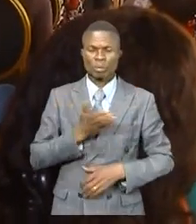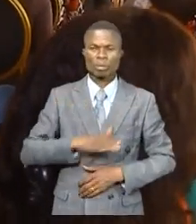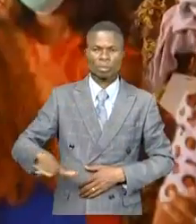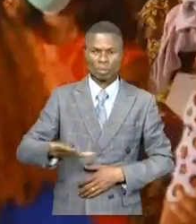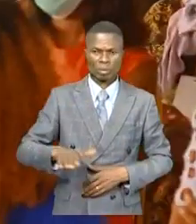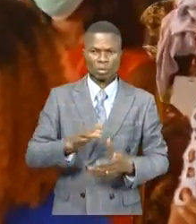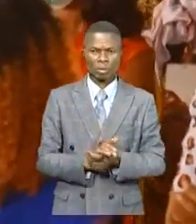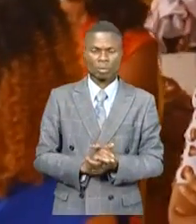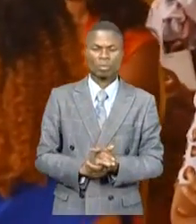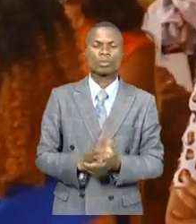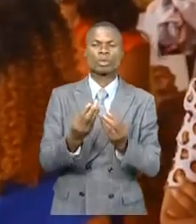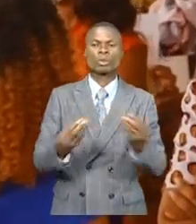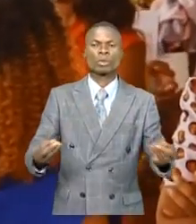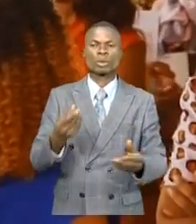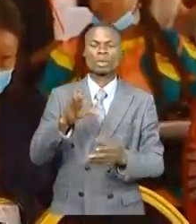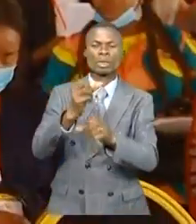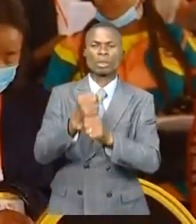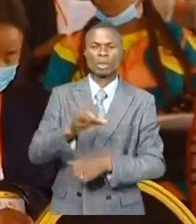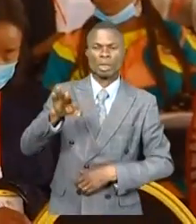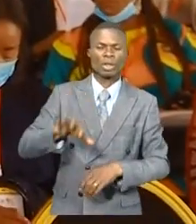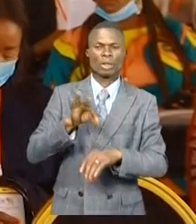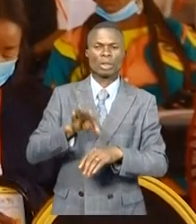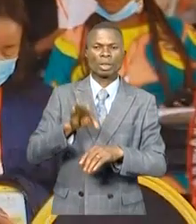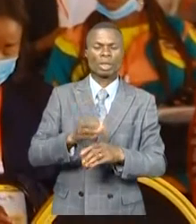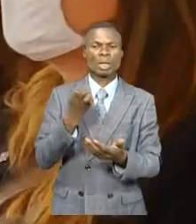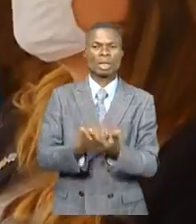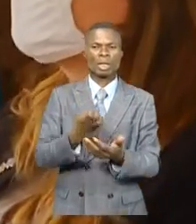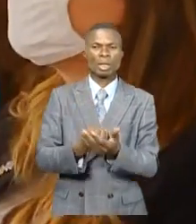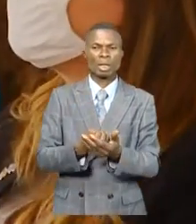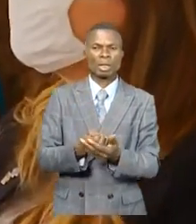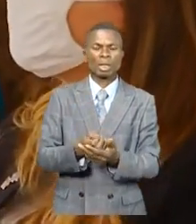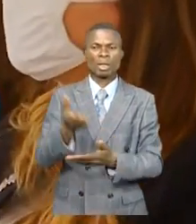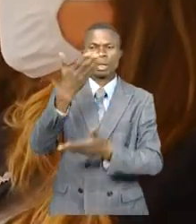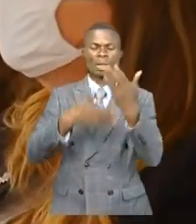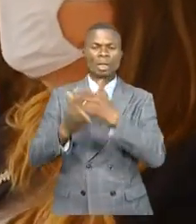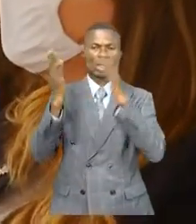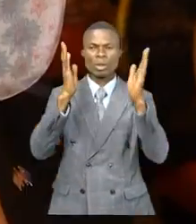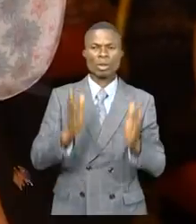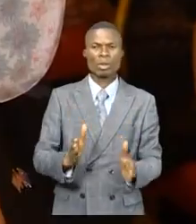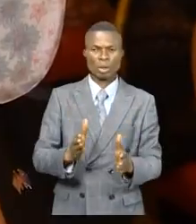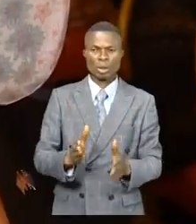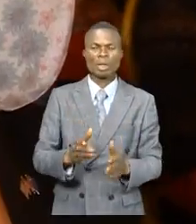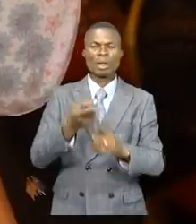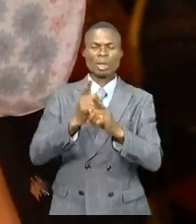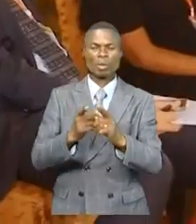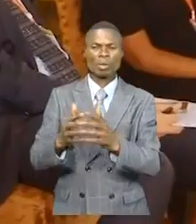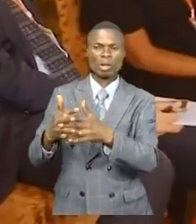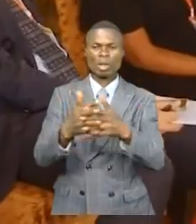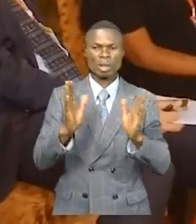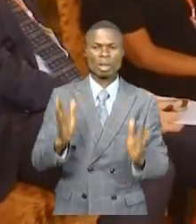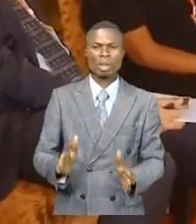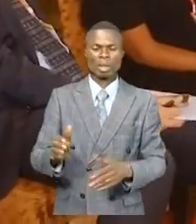comme retombée bénéficié d'une opportunité économique avec échanges commerciaux qu'offrent les États-Unis d'Amérique aux pays